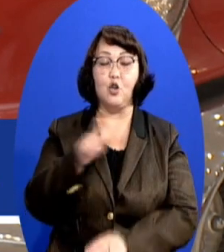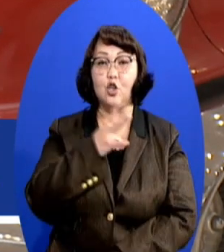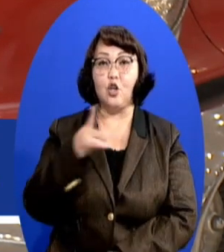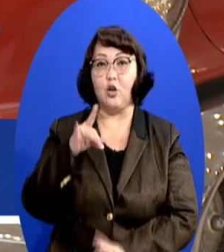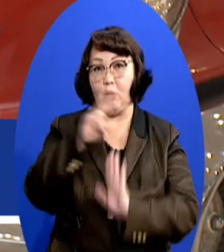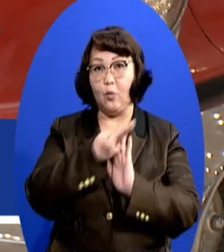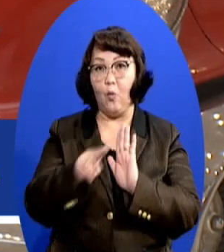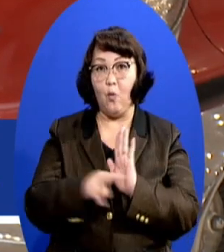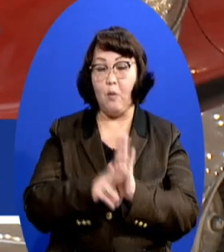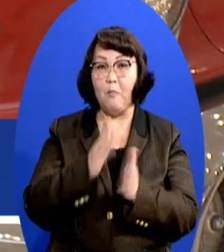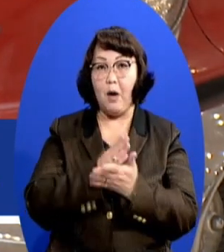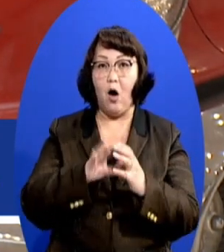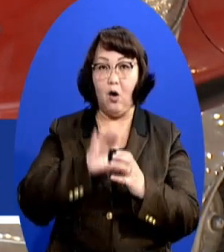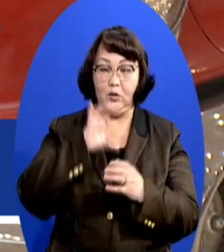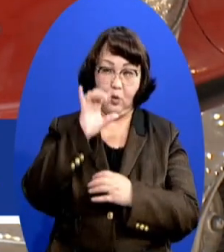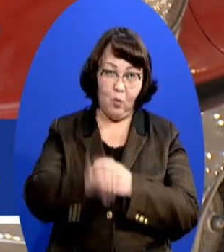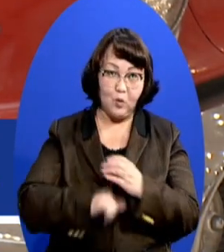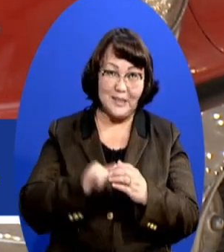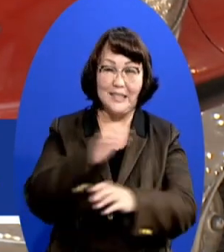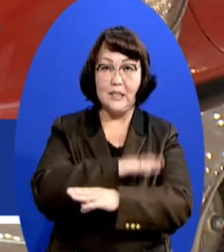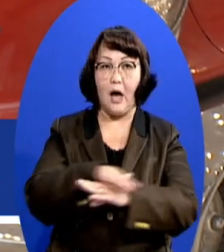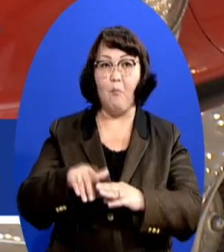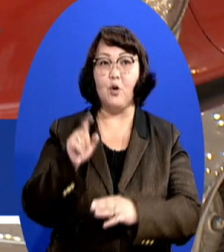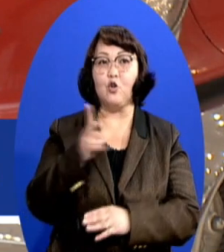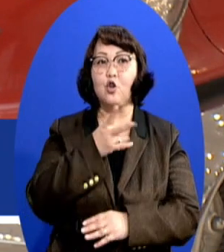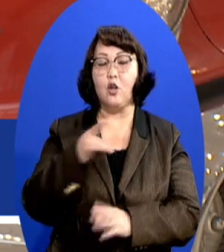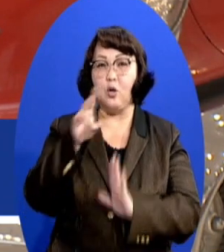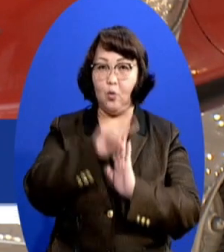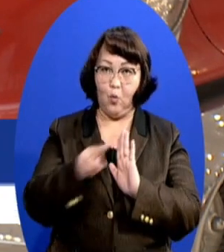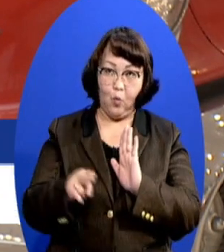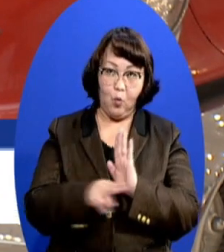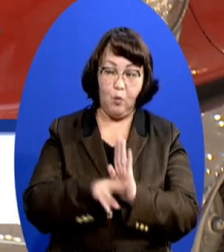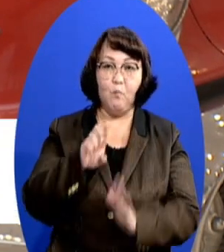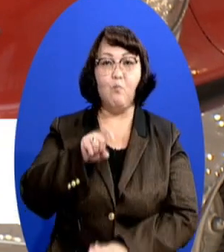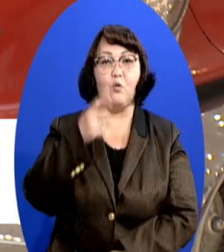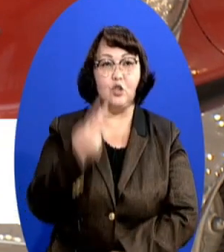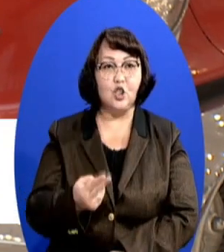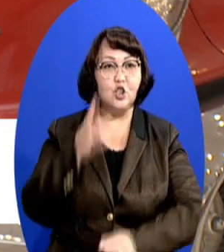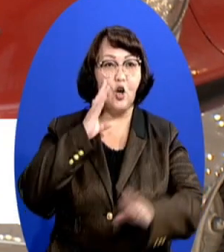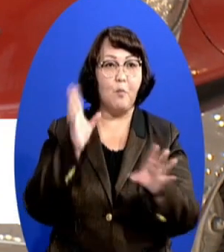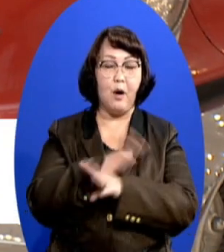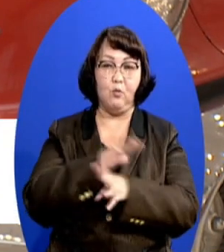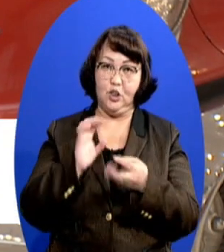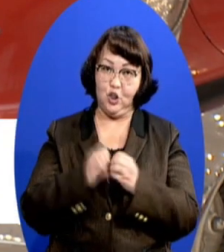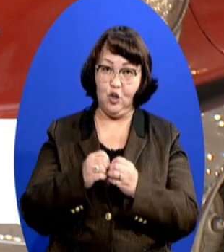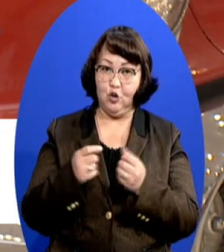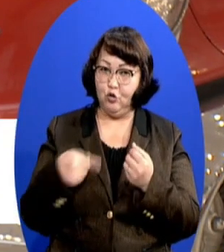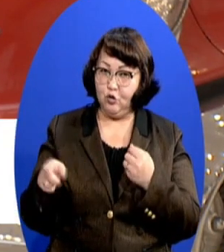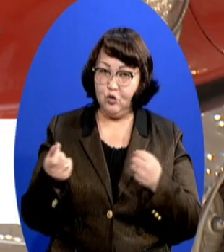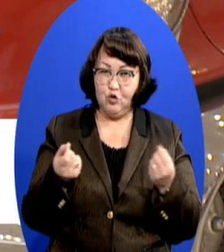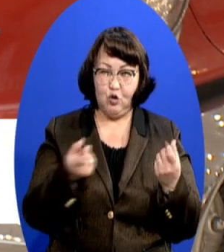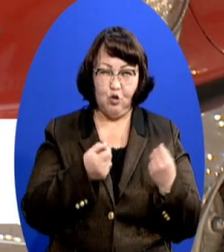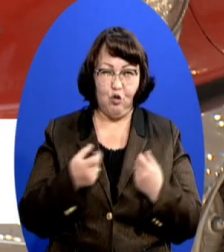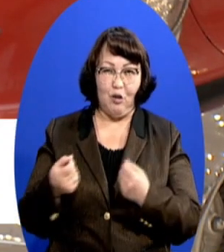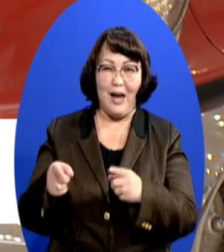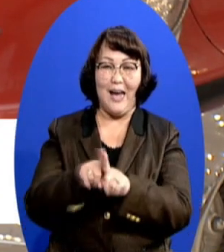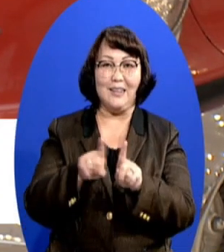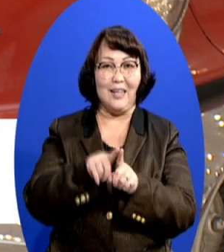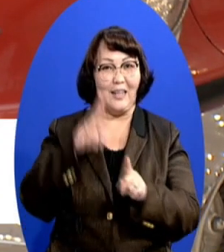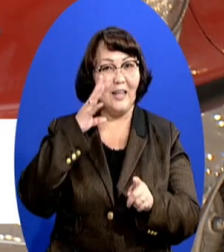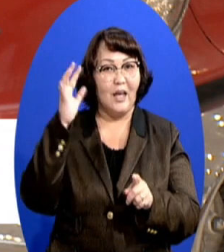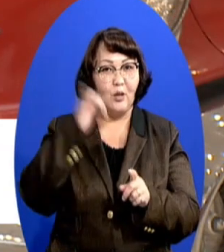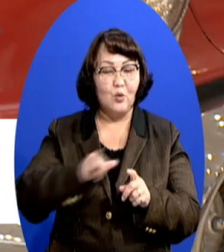бас олон улсын хувьд замын хөдөлгөөний дүрмийн одоо бүтэц зохицуулт юм хоорондоо бас төстэй байдаг. Энийг